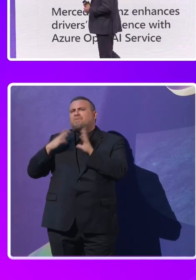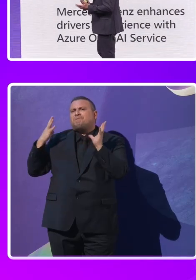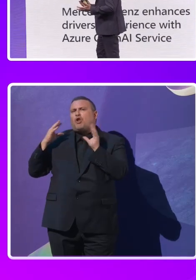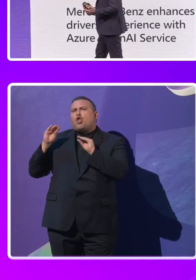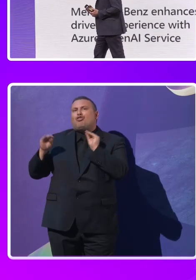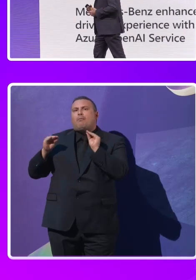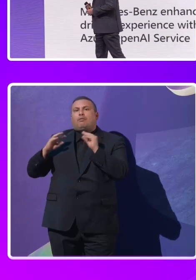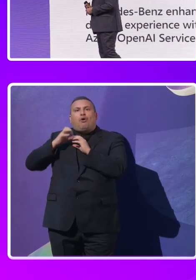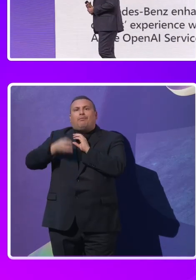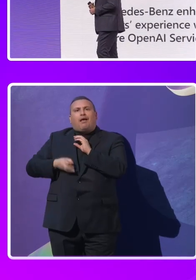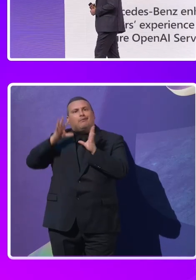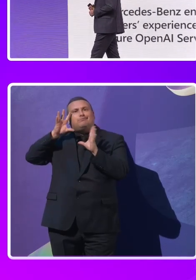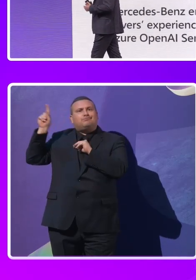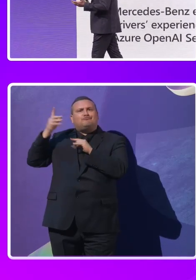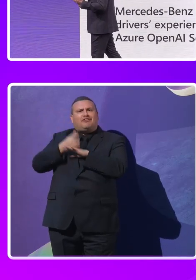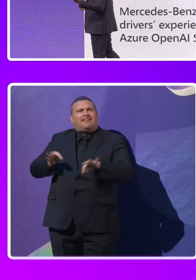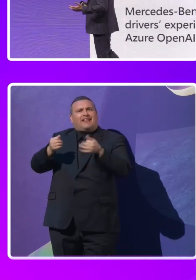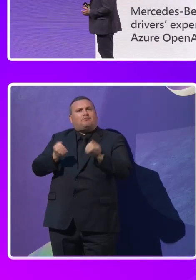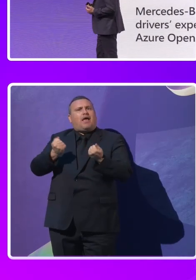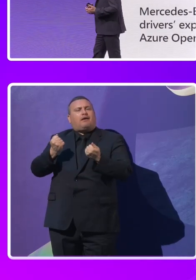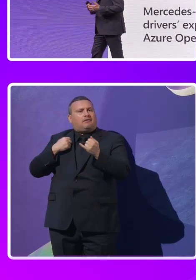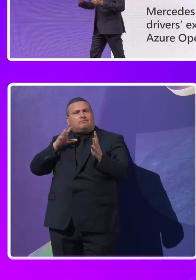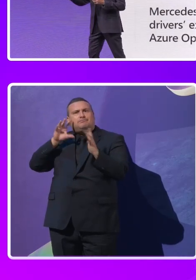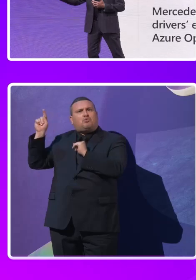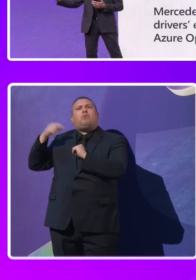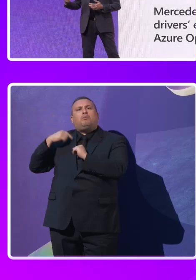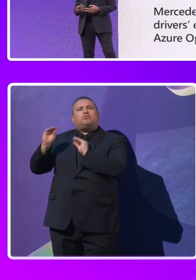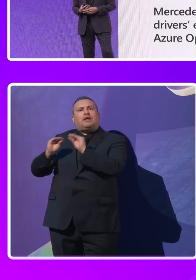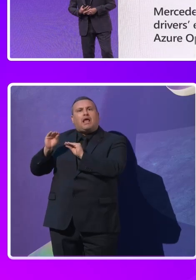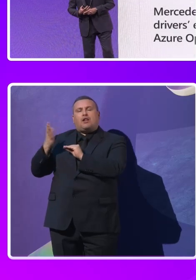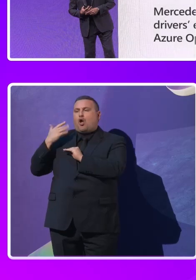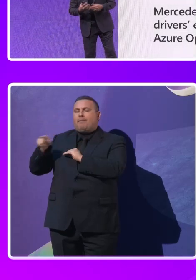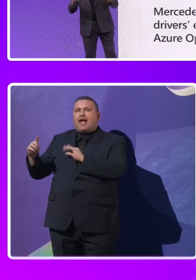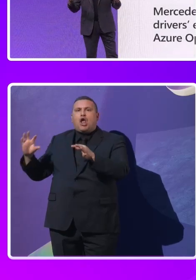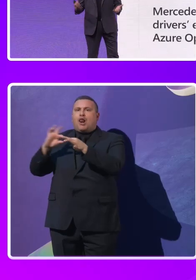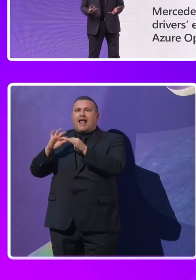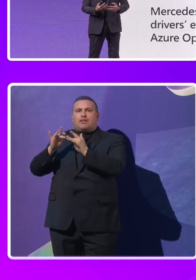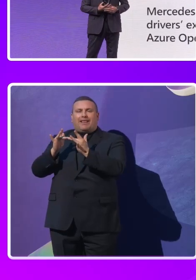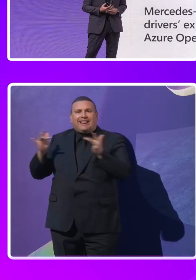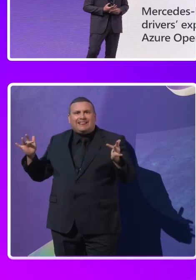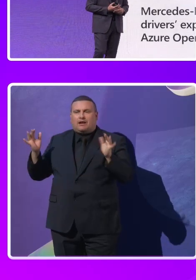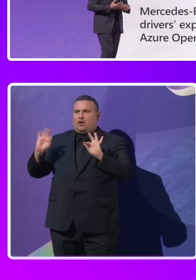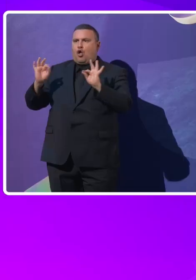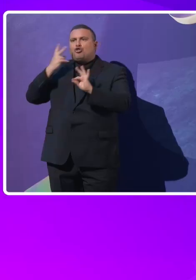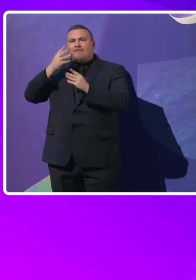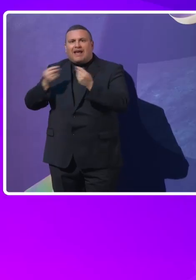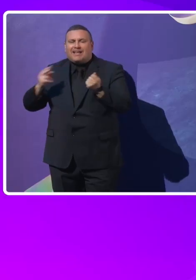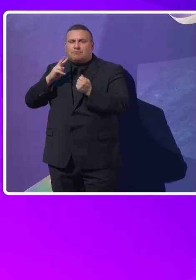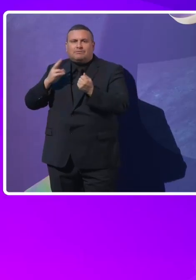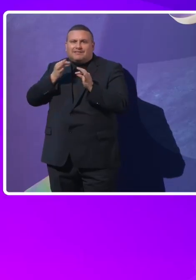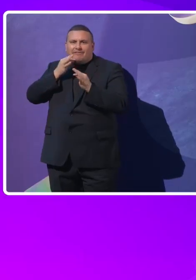Ottenendo risposte per le quali ad esempio l'automobile deve connettersi a internet e trovare delle risposte quindi